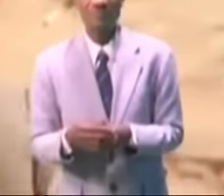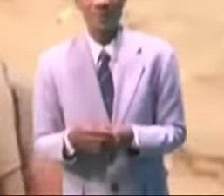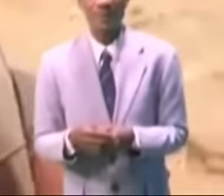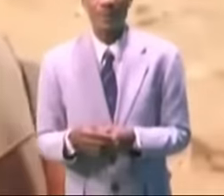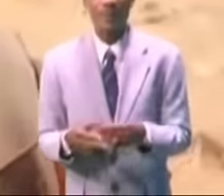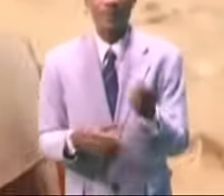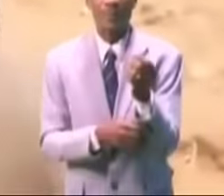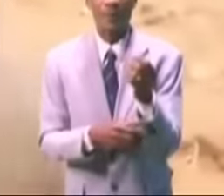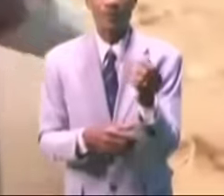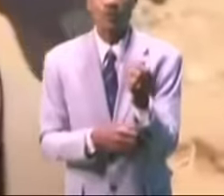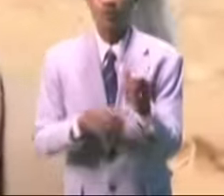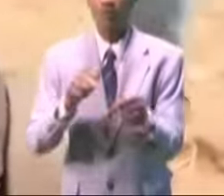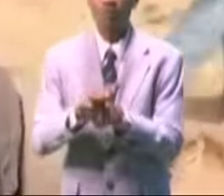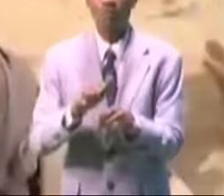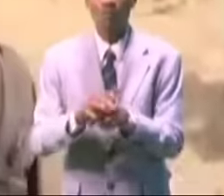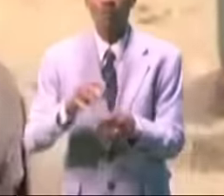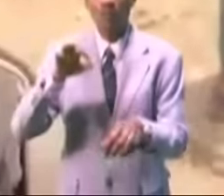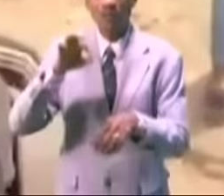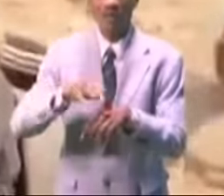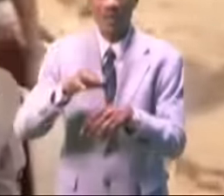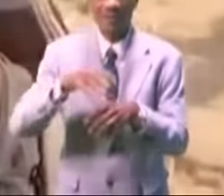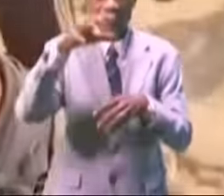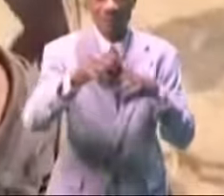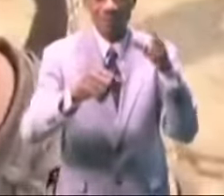la chauffeur.